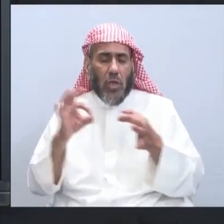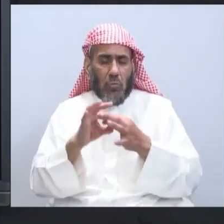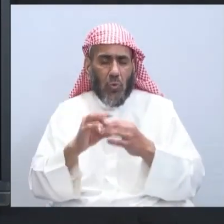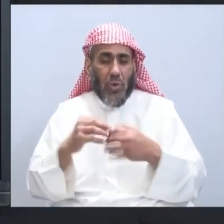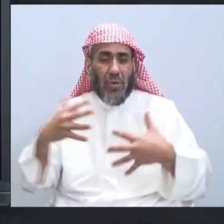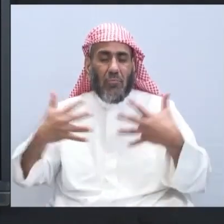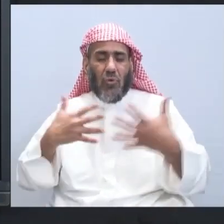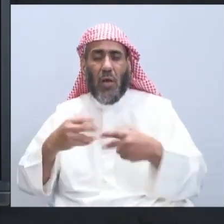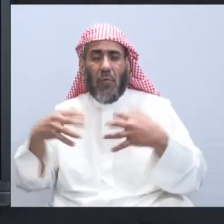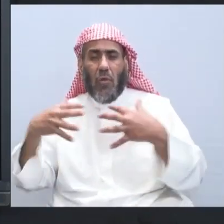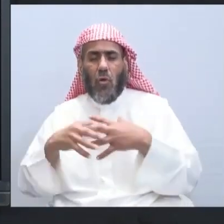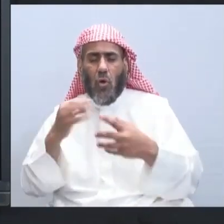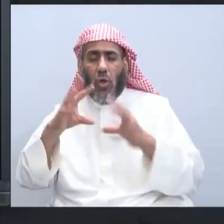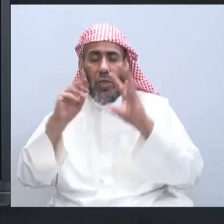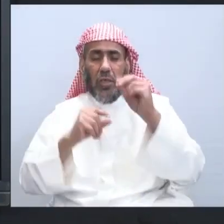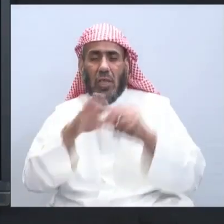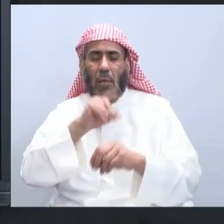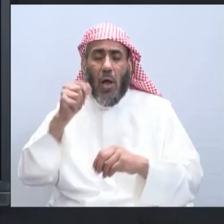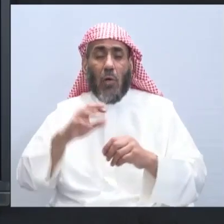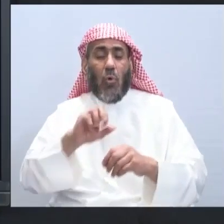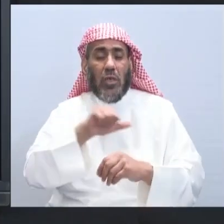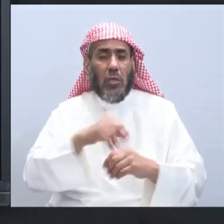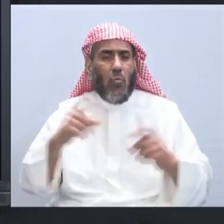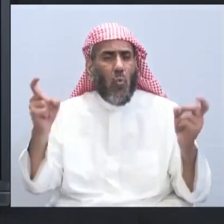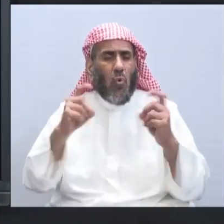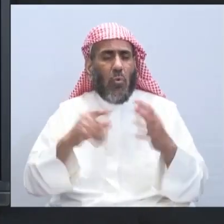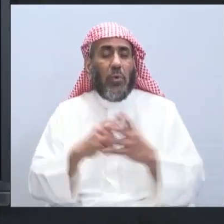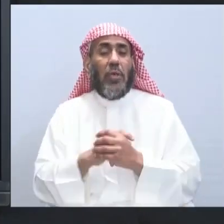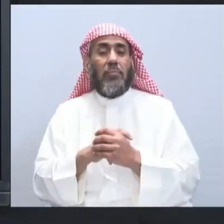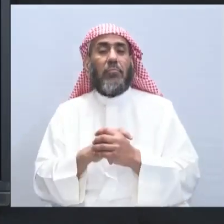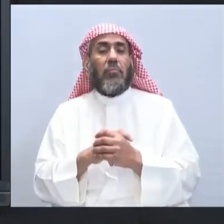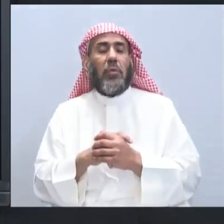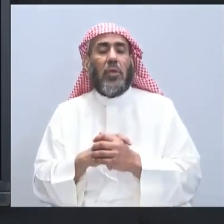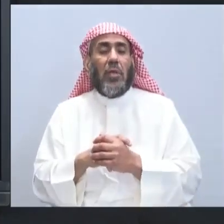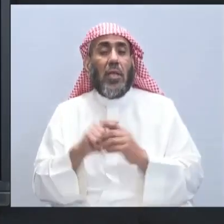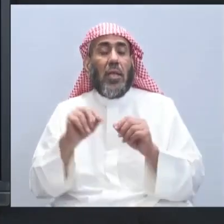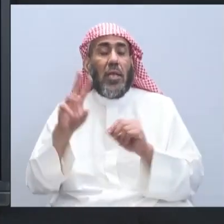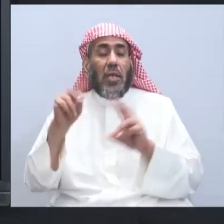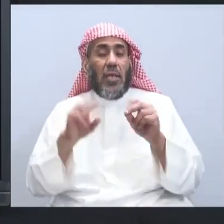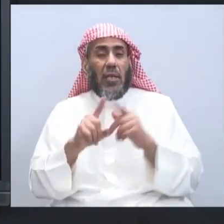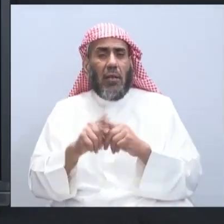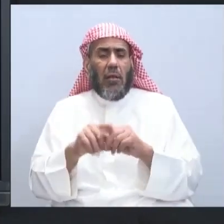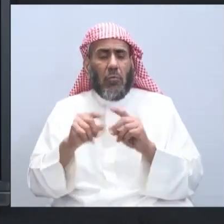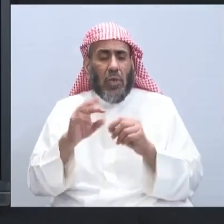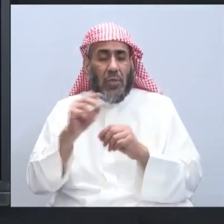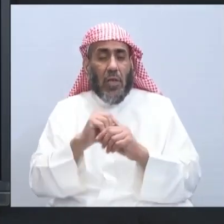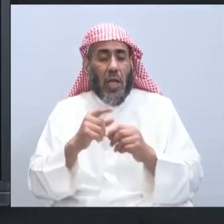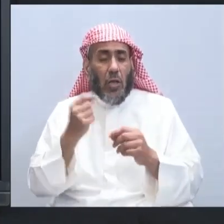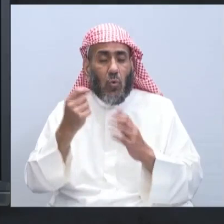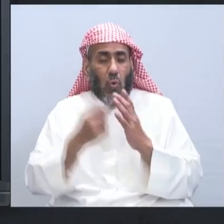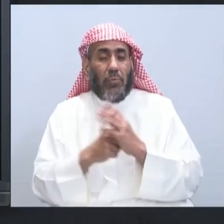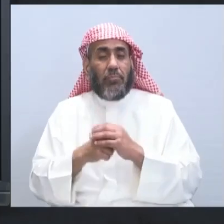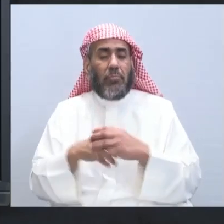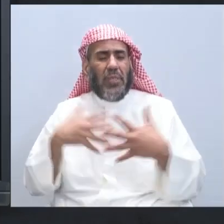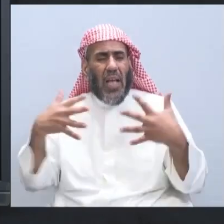المسامره ويذكرهم قصص ابائهم واجدادهم وحروبهم ونزاعات هذه كان حكايه فقط مجرد حكايه تروى